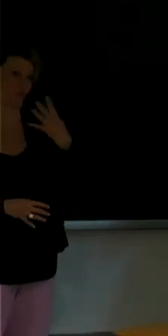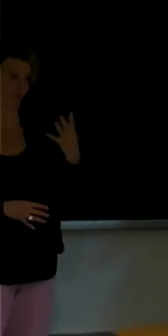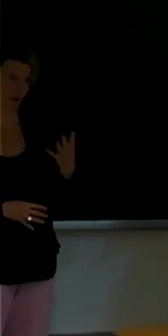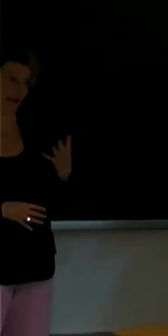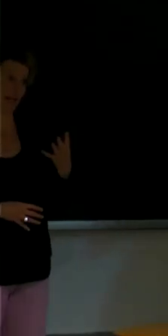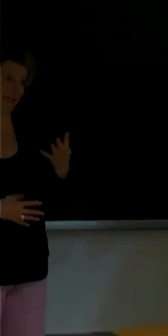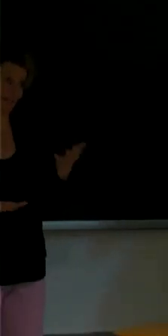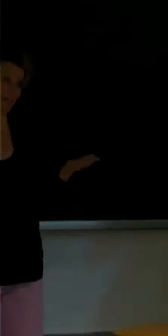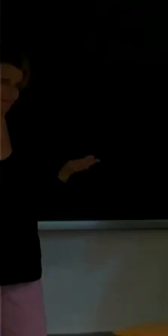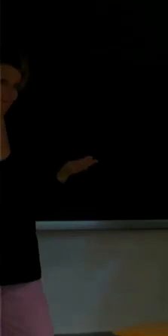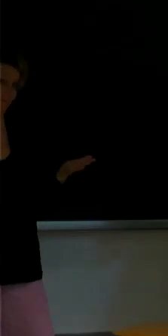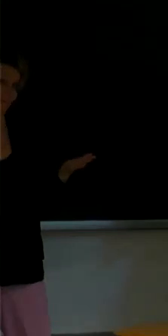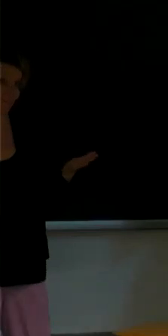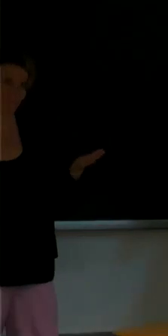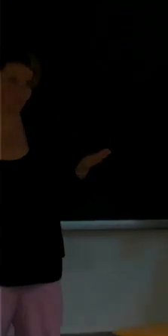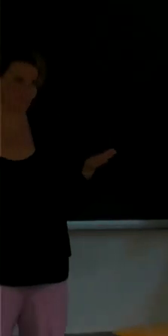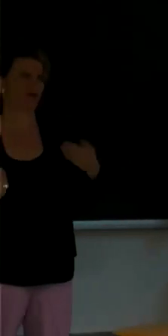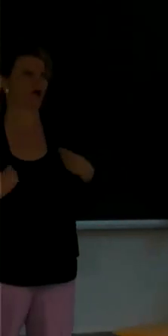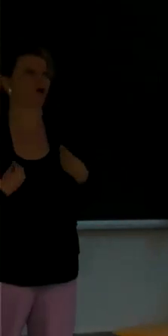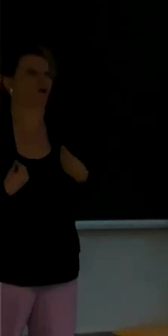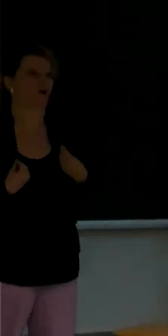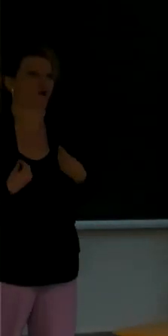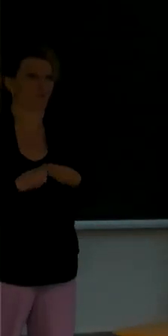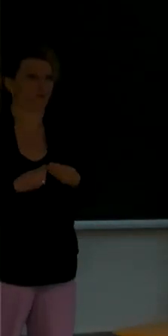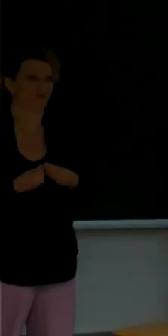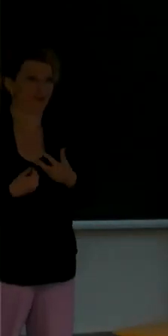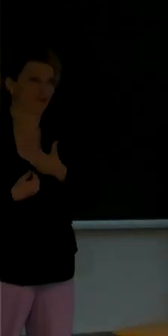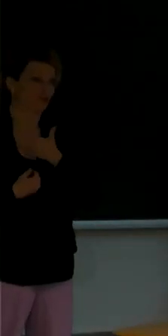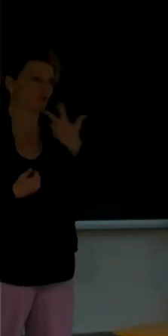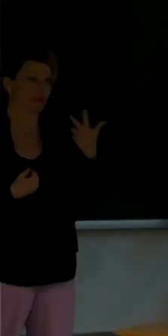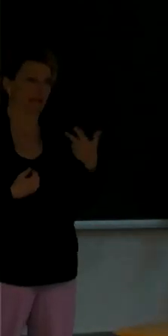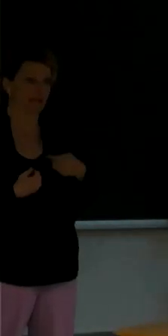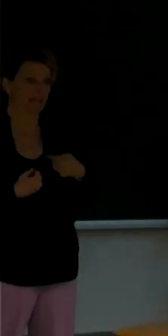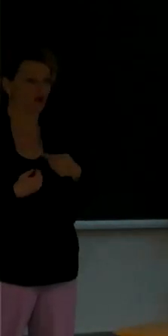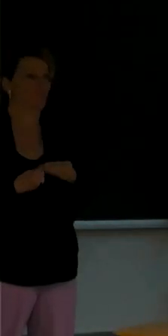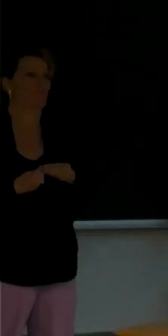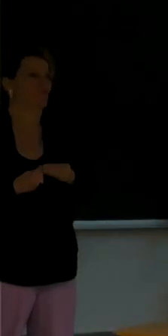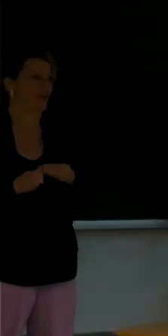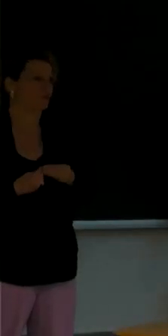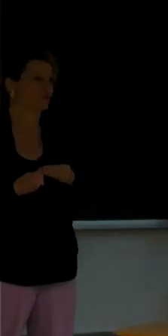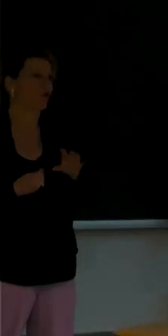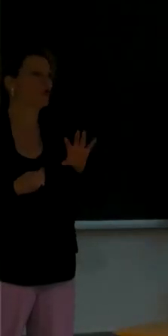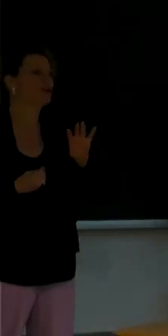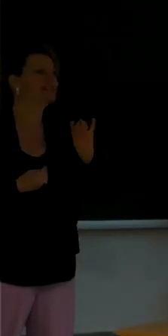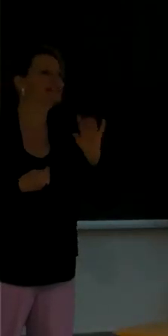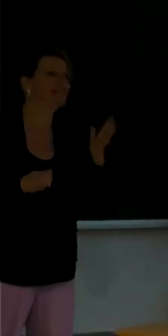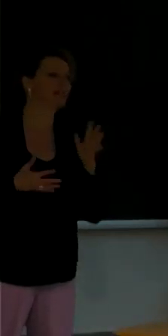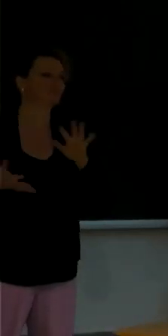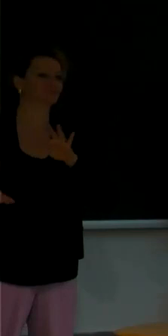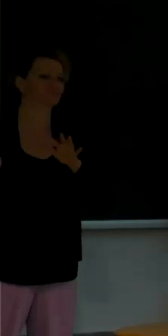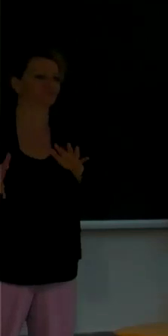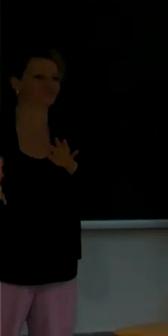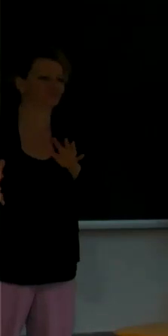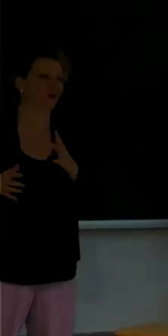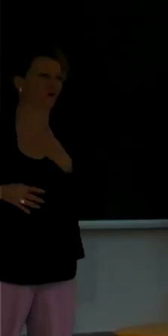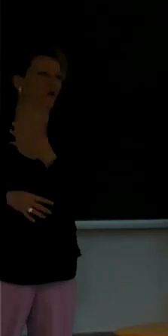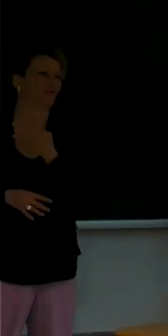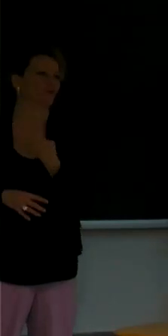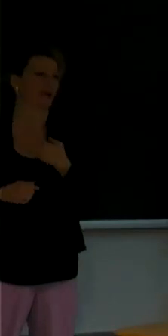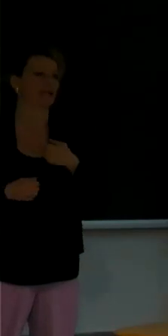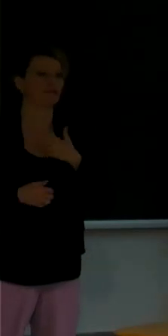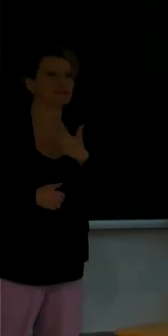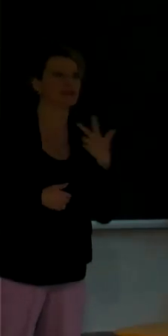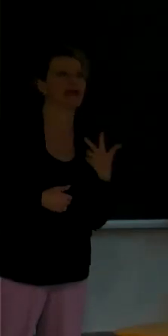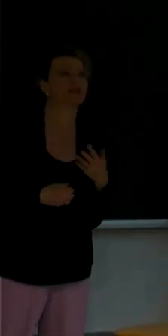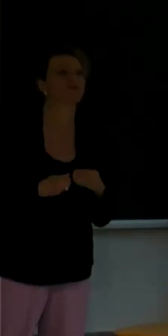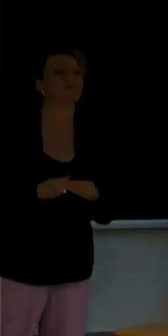la domanda un po' sorge, come ho fatto io a laurearmi in tempo quando la media in realtà è un annetto, in genere un annetto e mezzo di